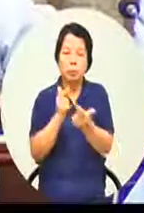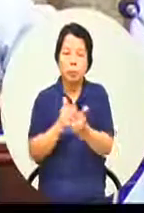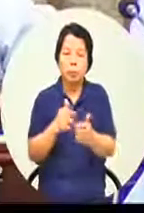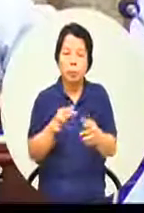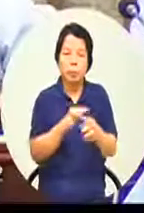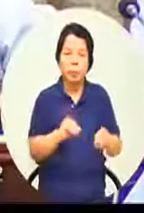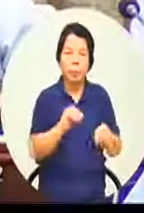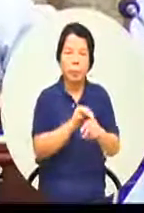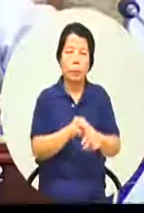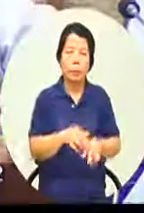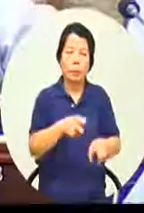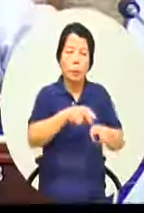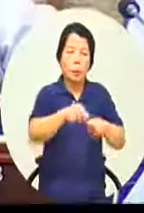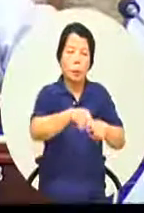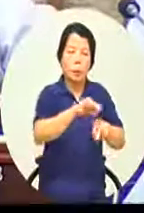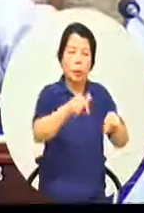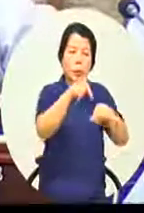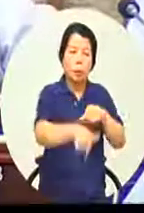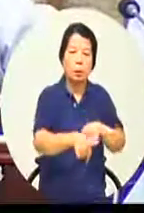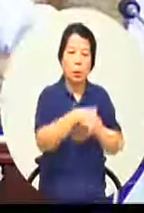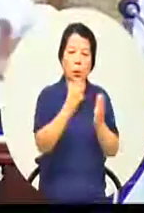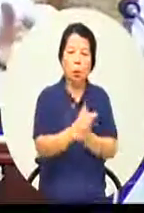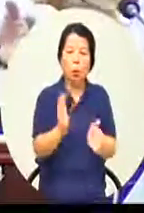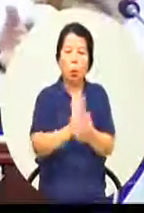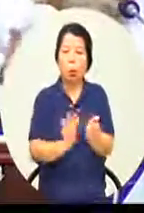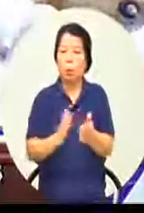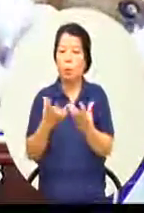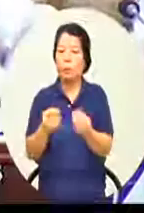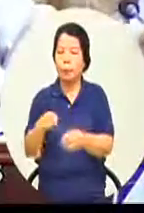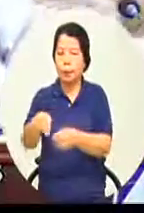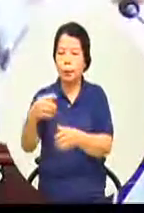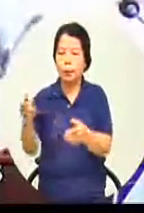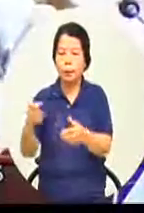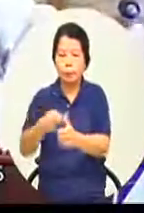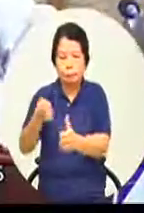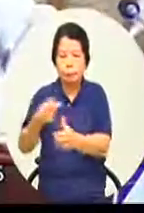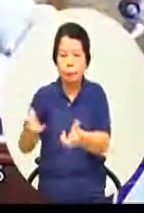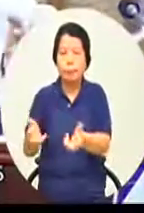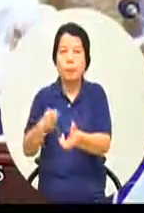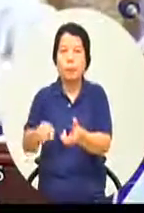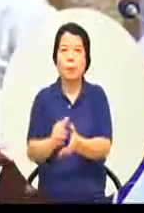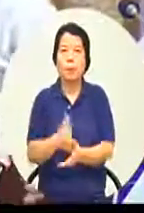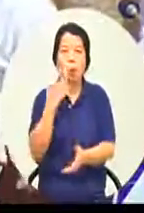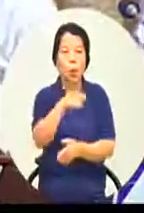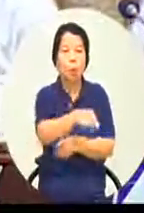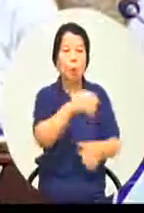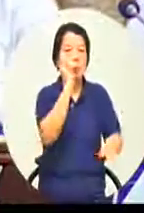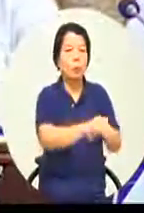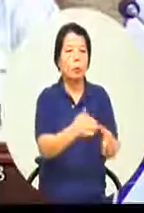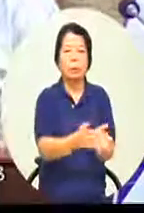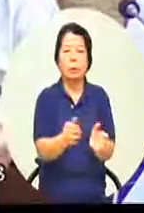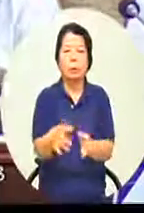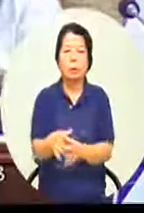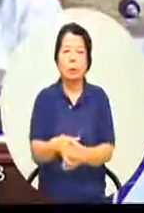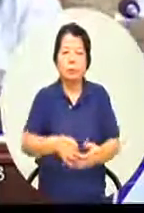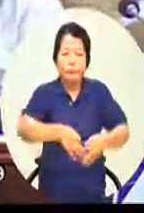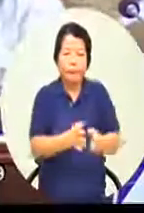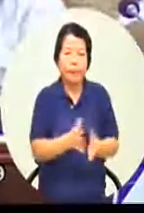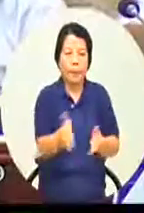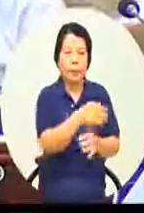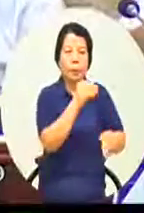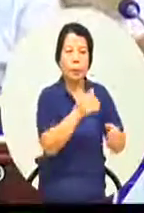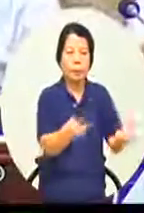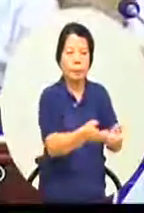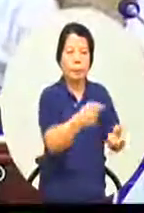有影响的部分，我们还是会提前来试做。那所以它完成之后，我们就接续下来，赶快把这两段受影响的部分赶快把